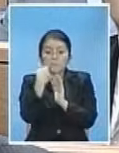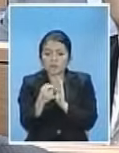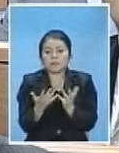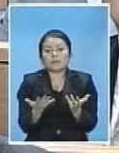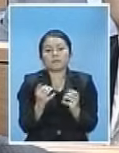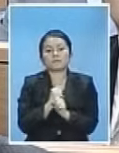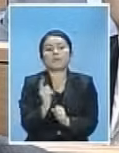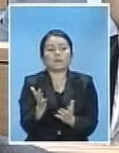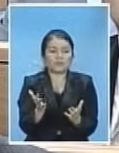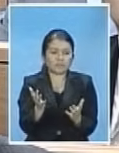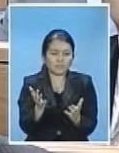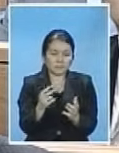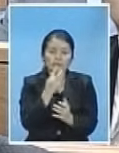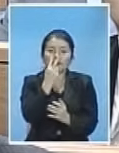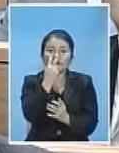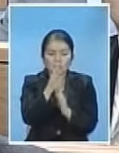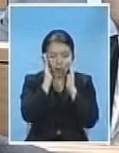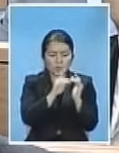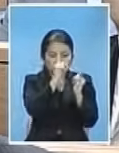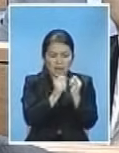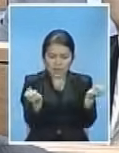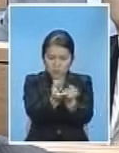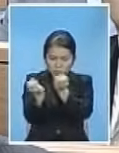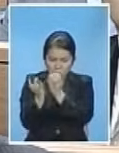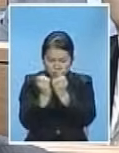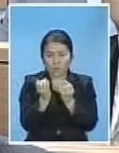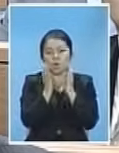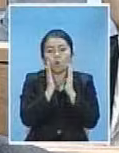ไหมครับวันนี้ 4,700 กว่าคน